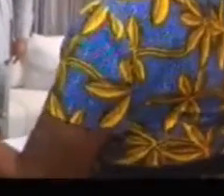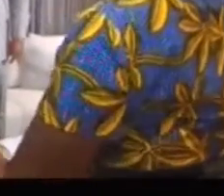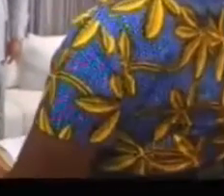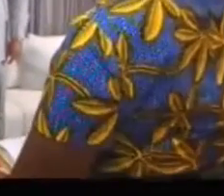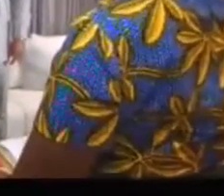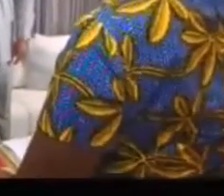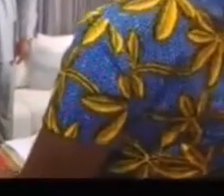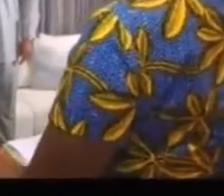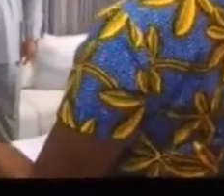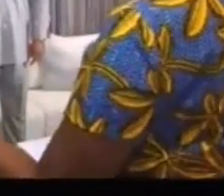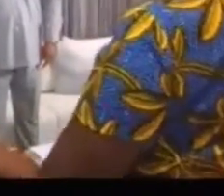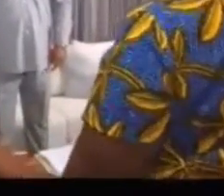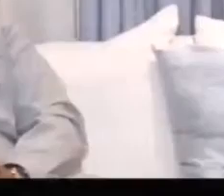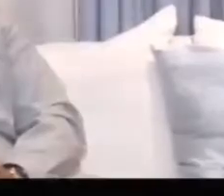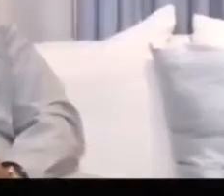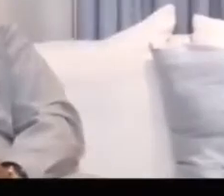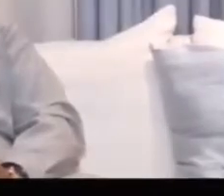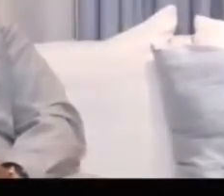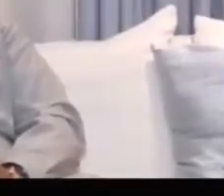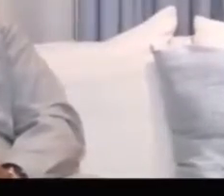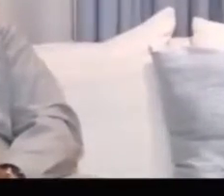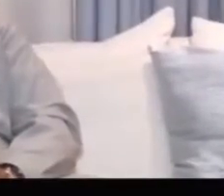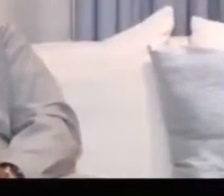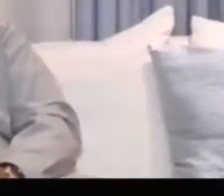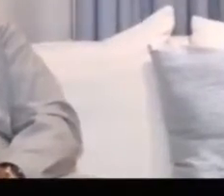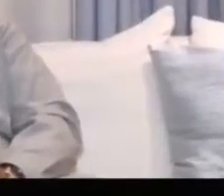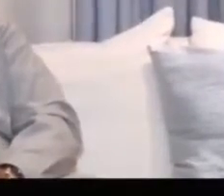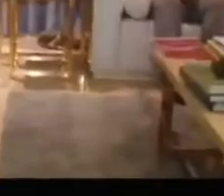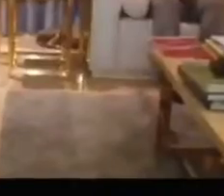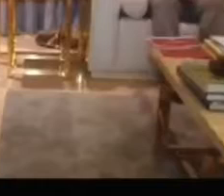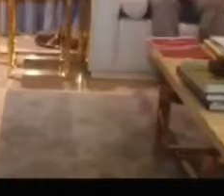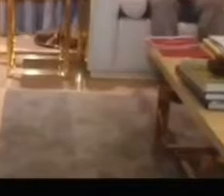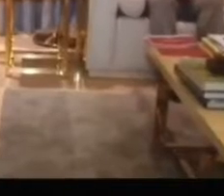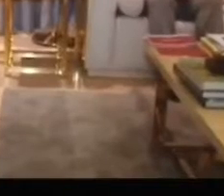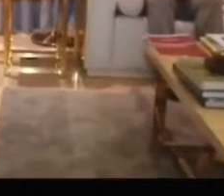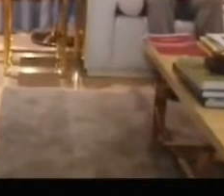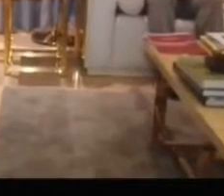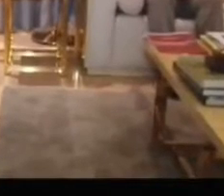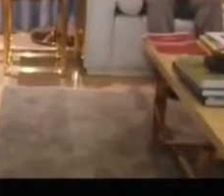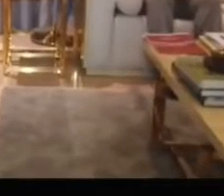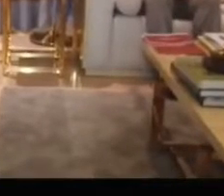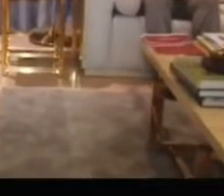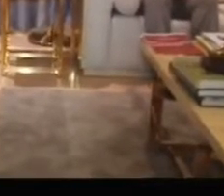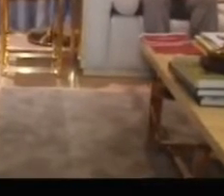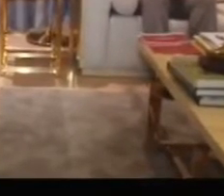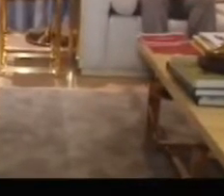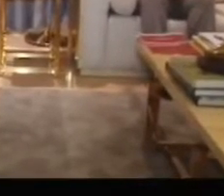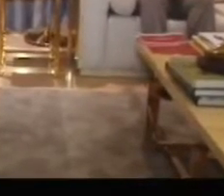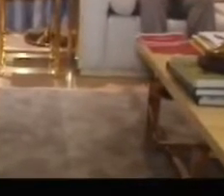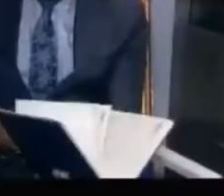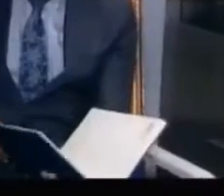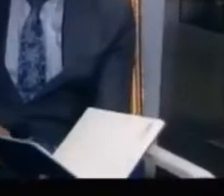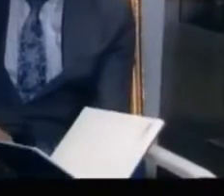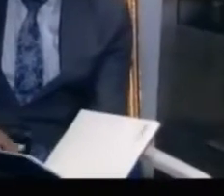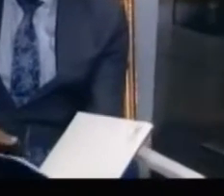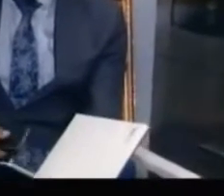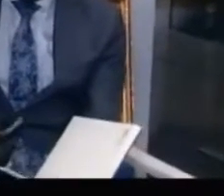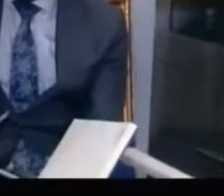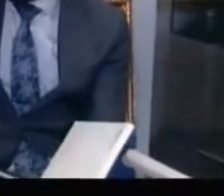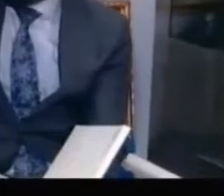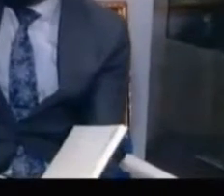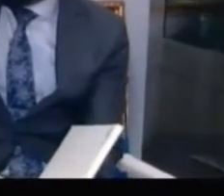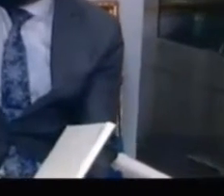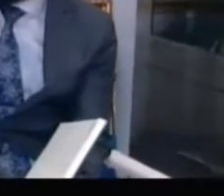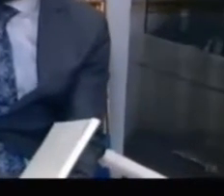pouvoir de l'Union africaine. Parmi les dossiers urgents qui l'attendent, figure la gestion de la pandémie des COVID-19 et l'épineuse problématique